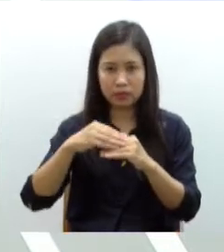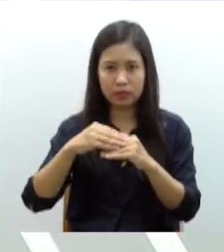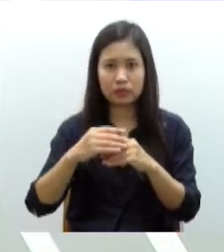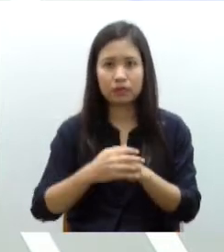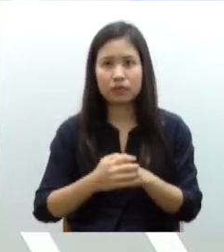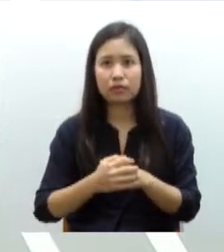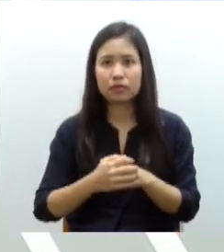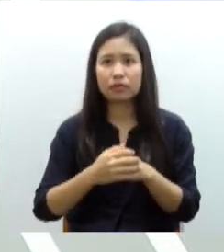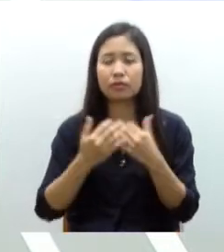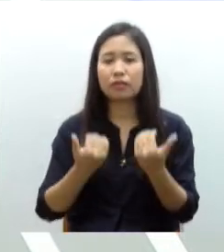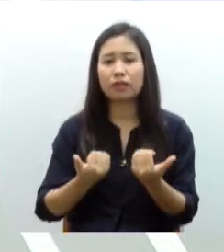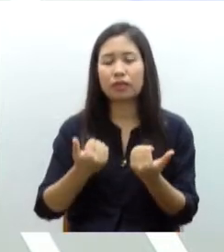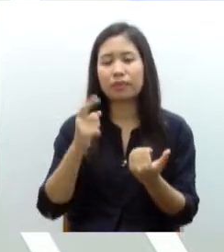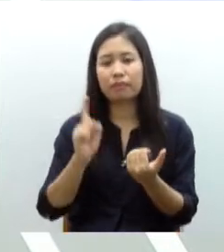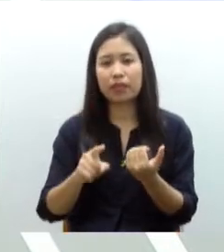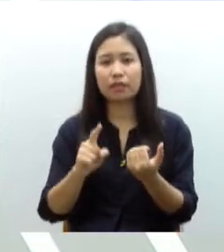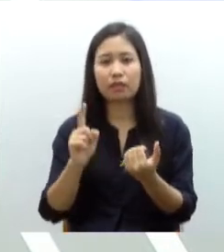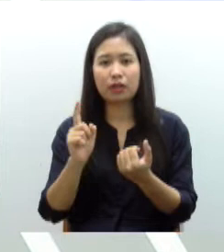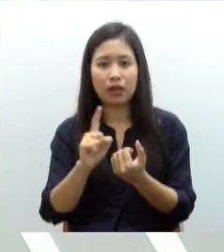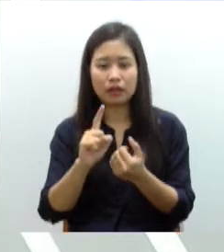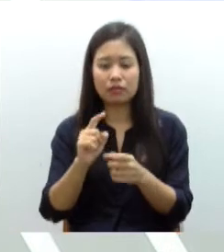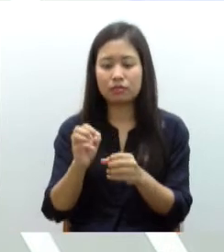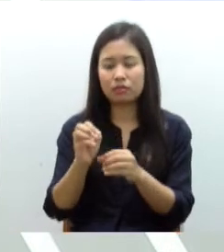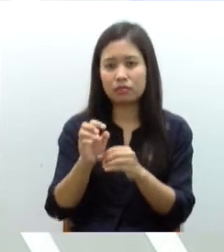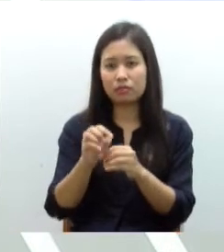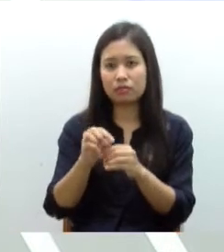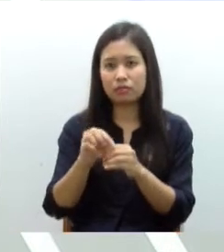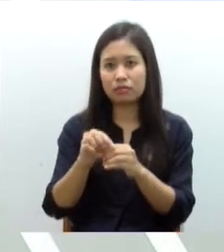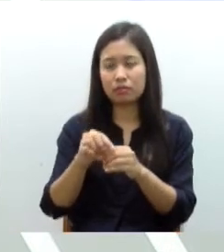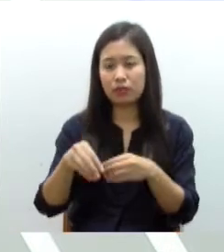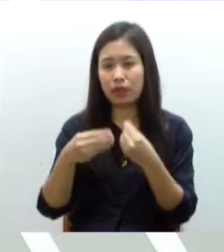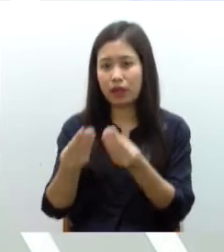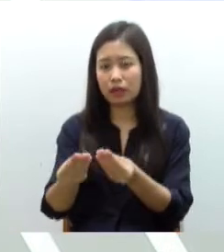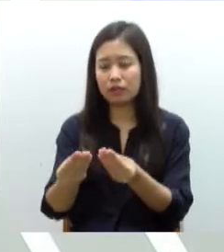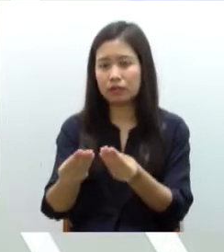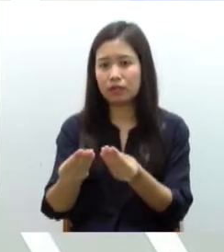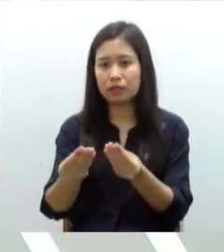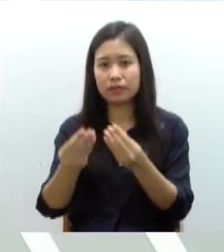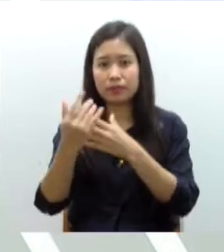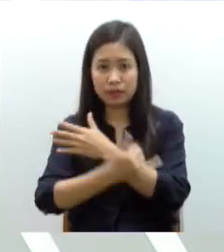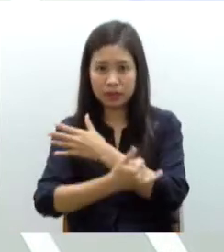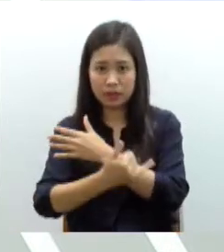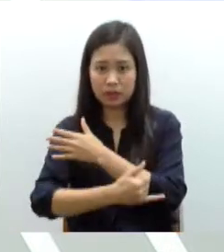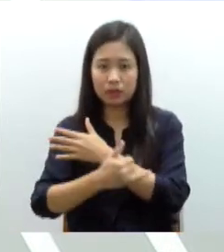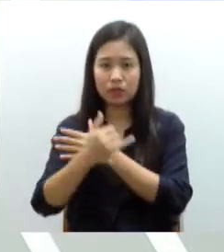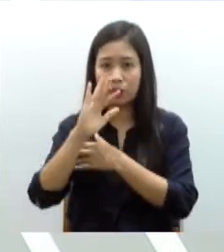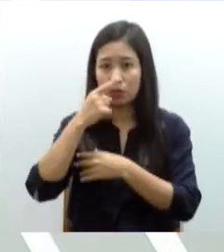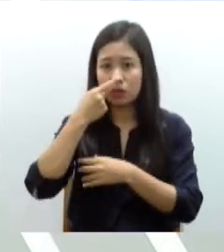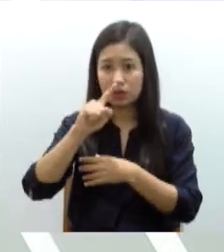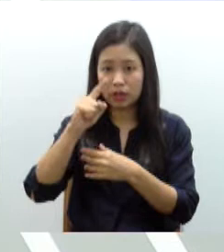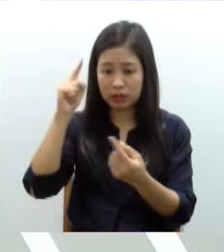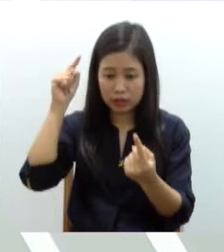ครับนะฮะก็เป็นเครื่องมือสำคัญนะฮะที่จะทำให้ประเทศเราเทคออฟไปถึงจุดนั้นได้น